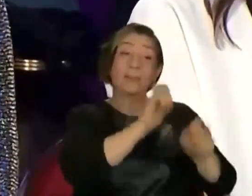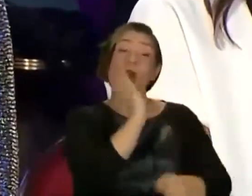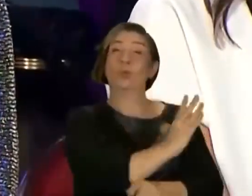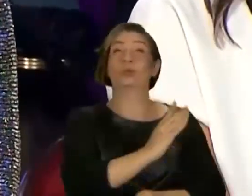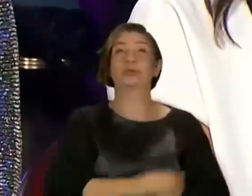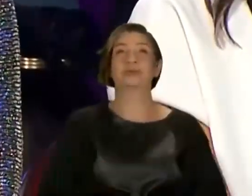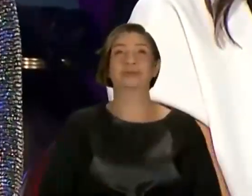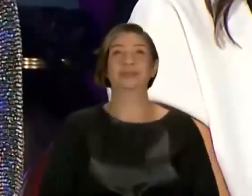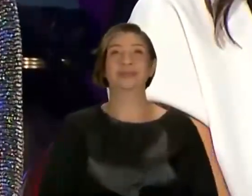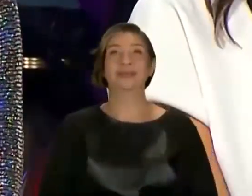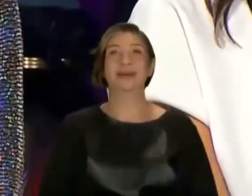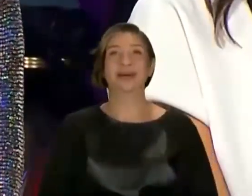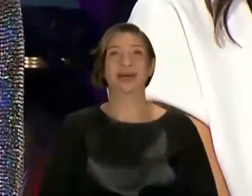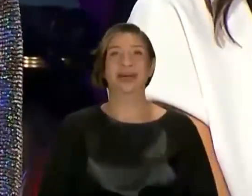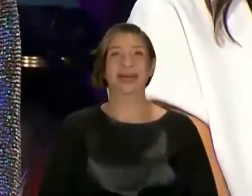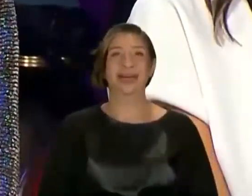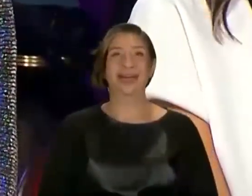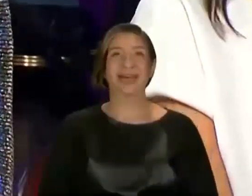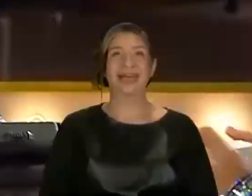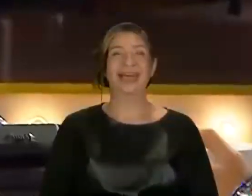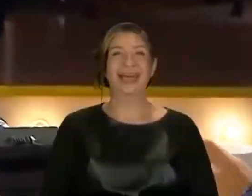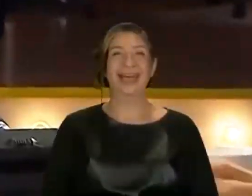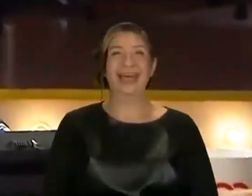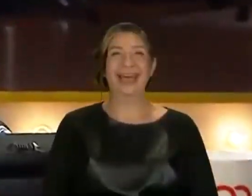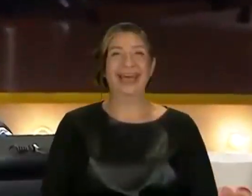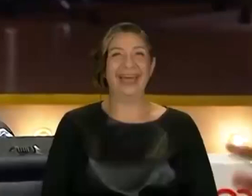götür. Au.